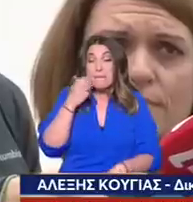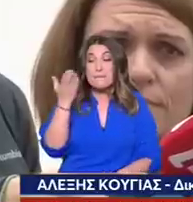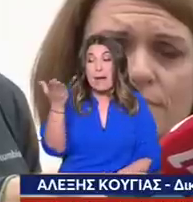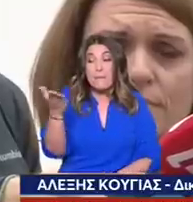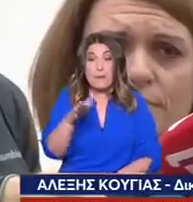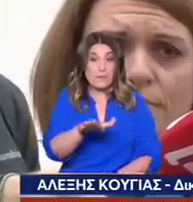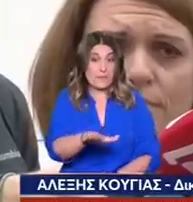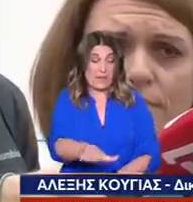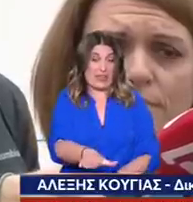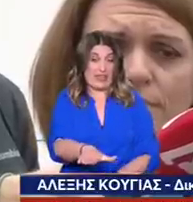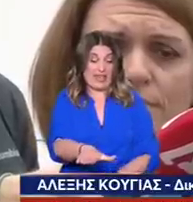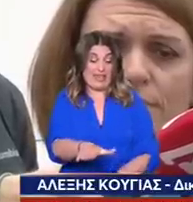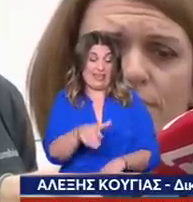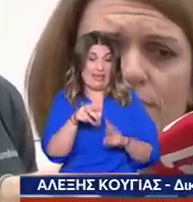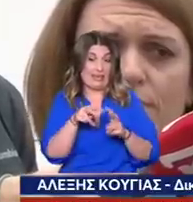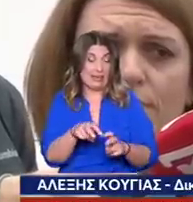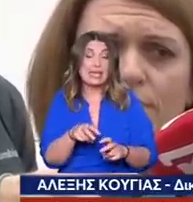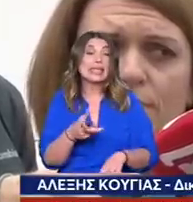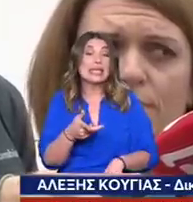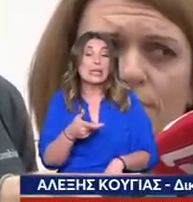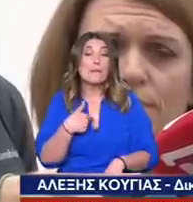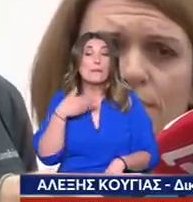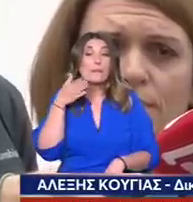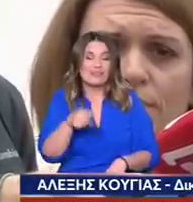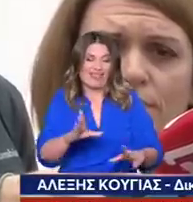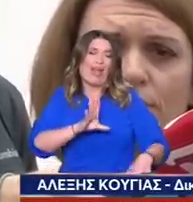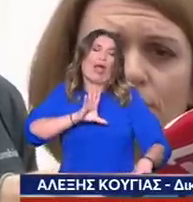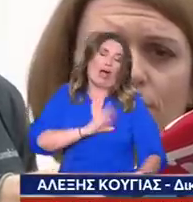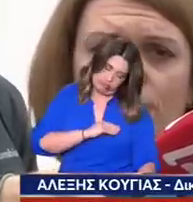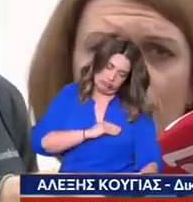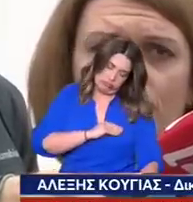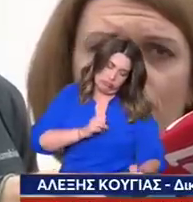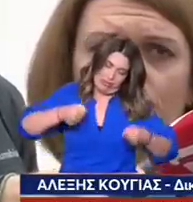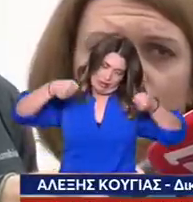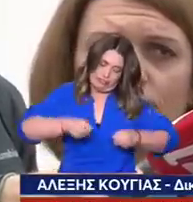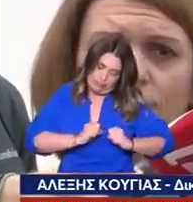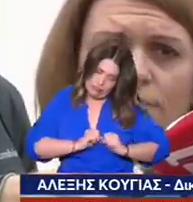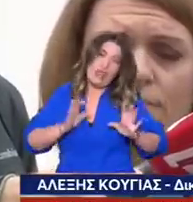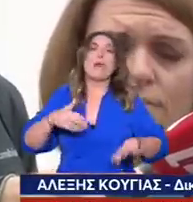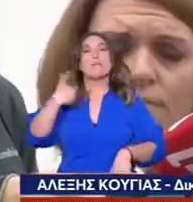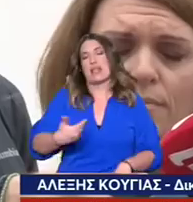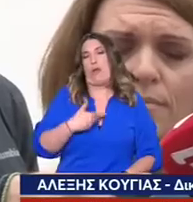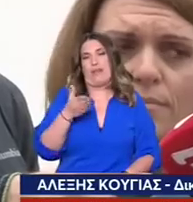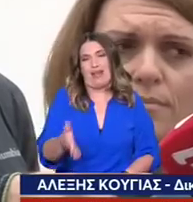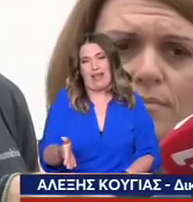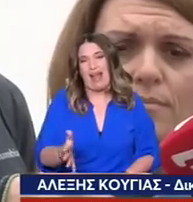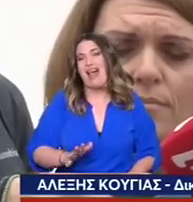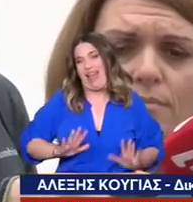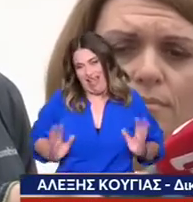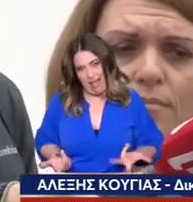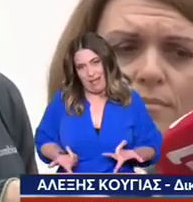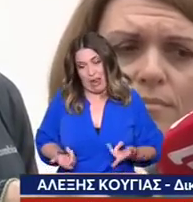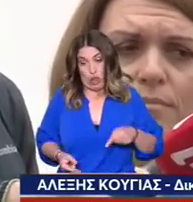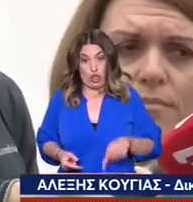από το Καραμαρδάνιο ήταν μετά την ανακοπή, καταλαβαίνετε ότι εκεί δημιουργήθηκε όλη η υποδομή για